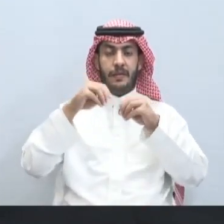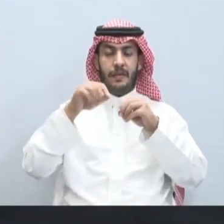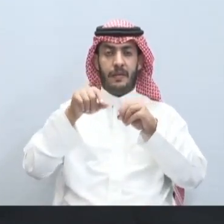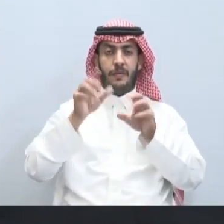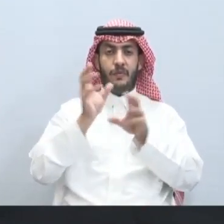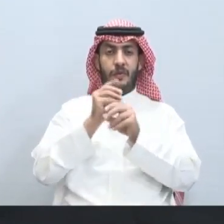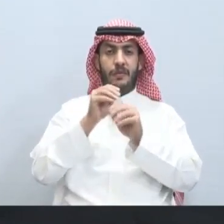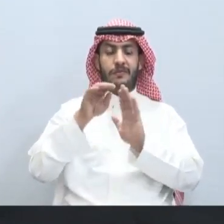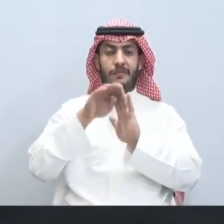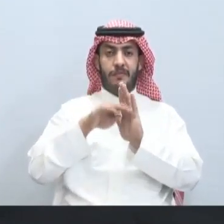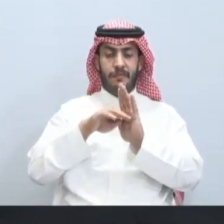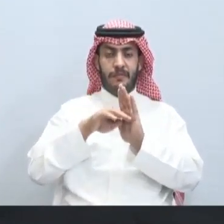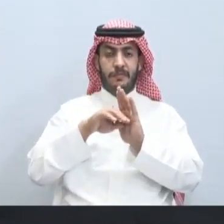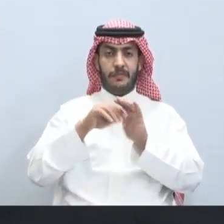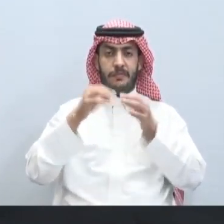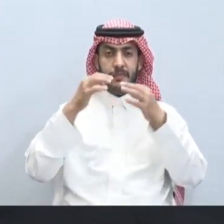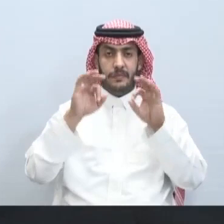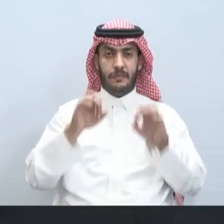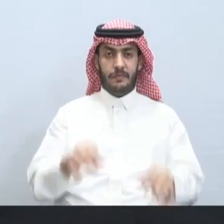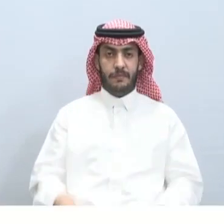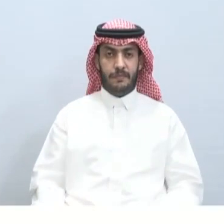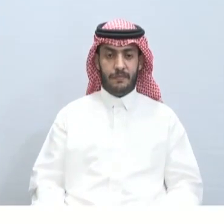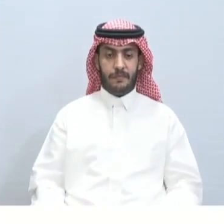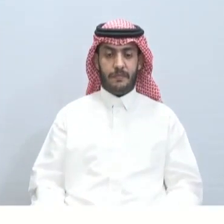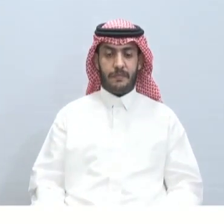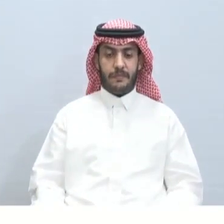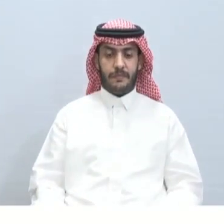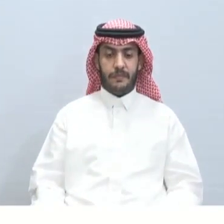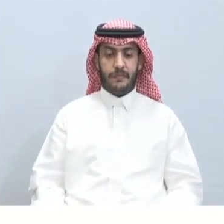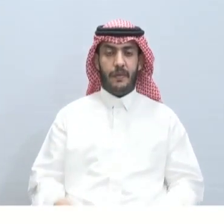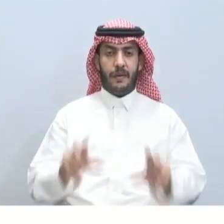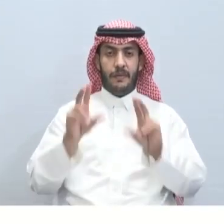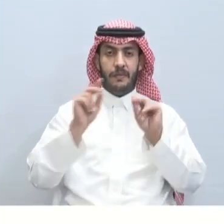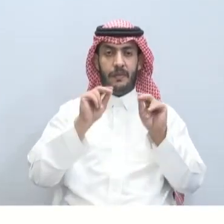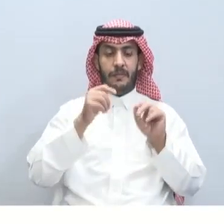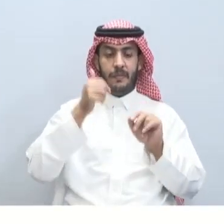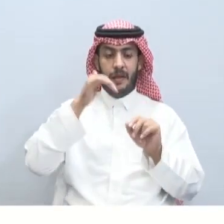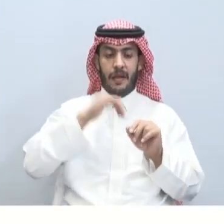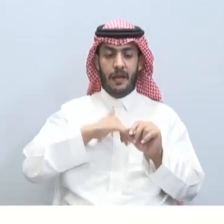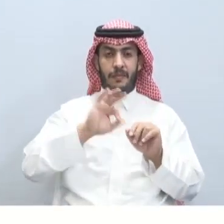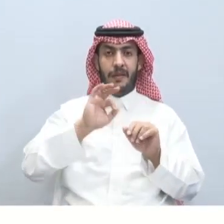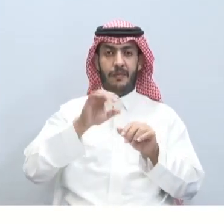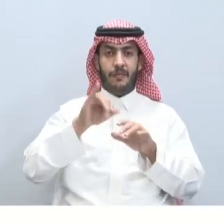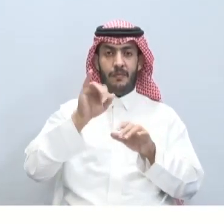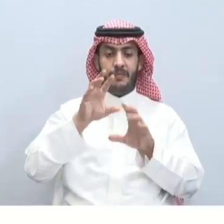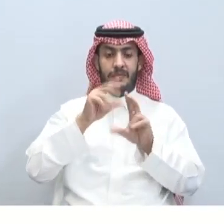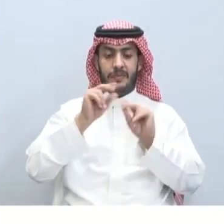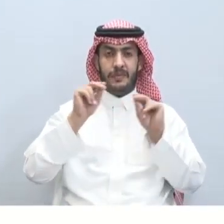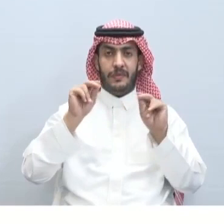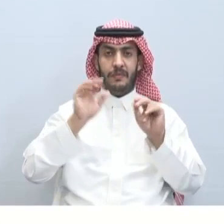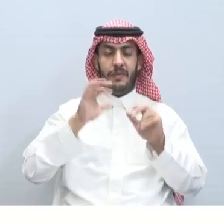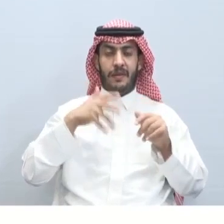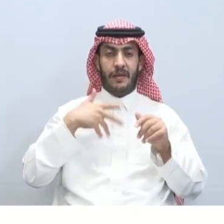هذا السوق الى شريحه او جزء من هذا السوق كما ذكرنا مثلا لايجاد حاجات متشابهه مثلا من خلال